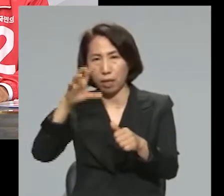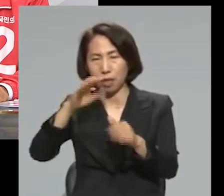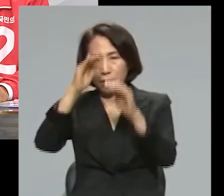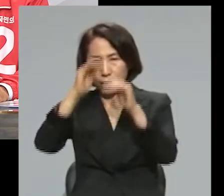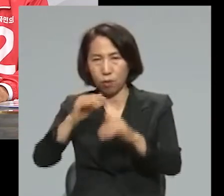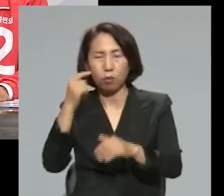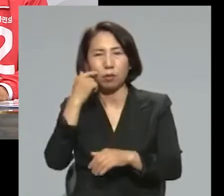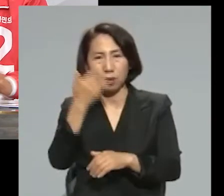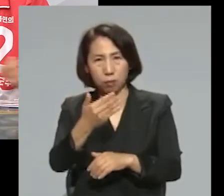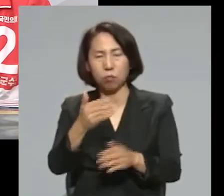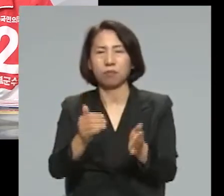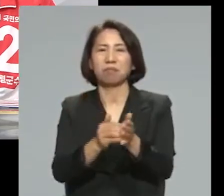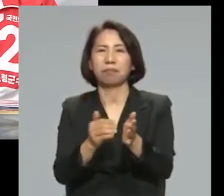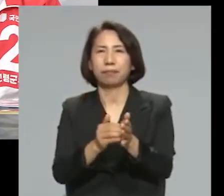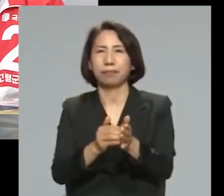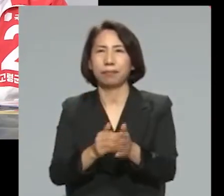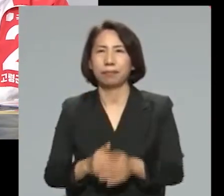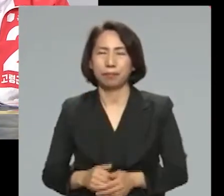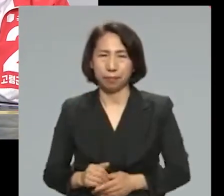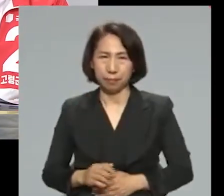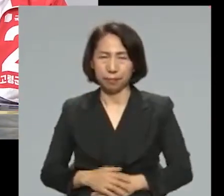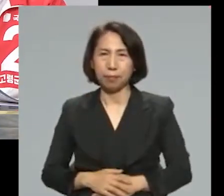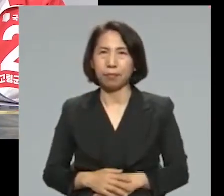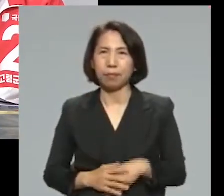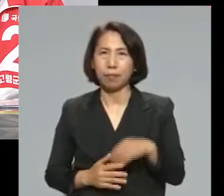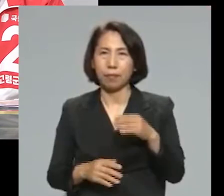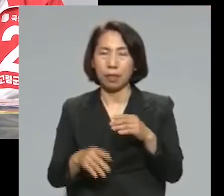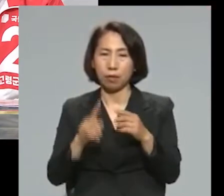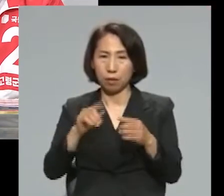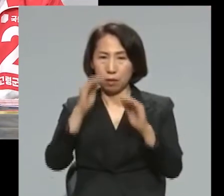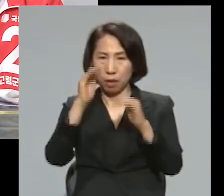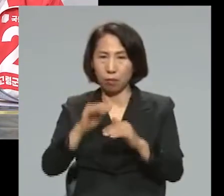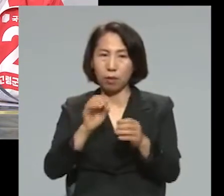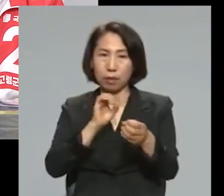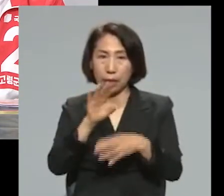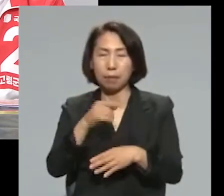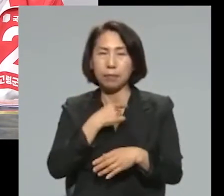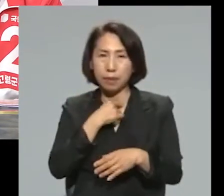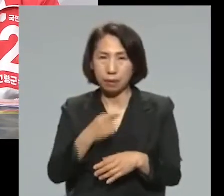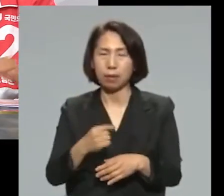질의를 했습니다. 이상입니다. 예, 거기에 대해서 답변을 하겠습니다.